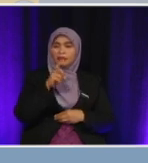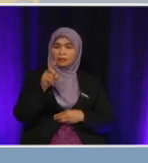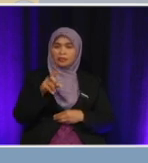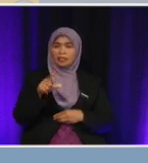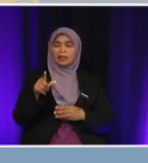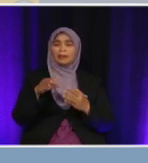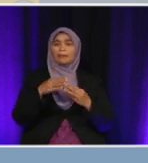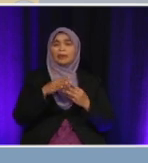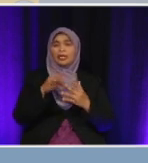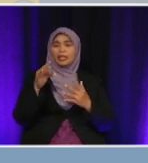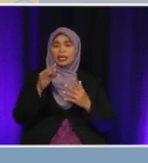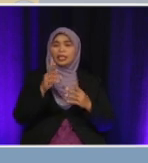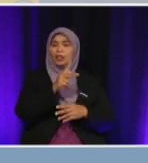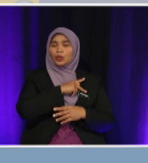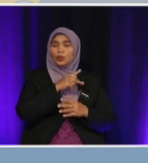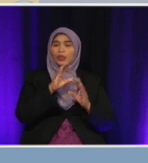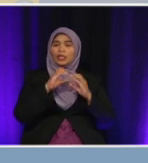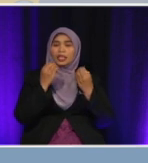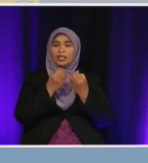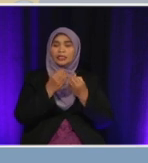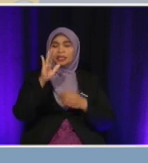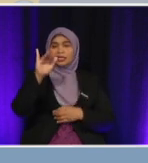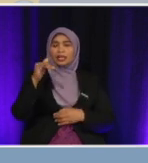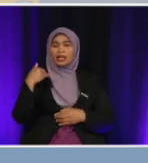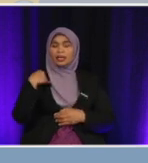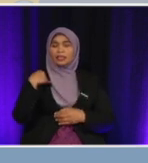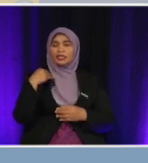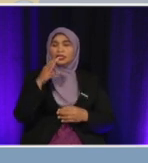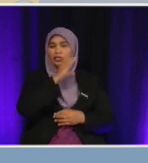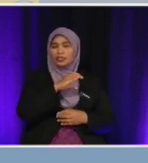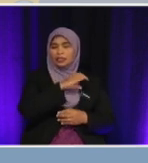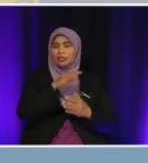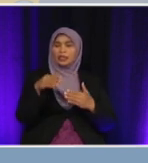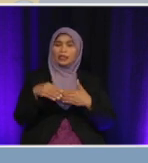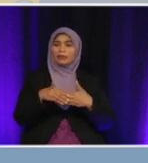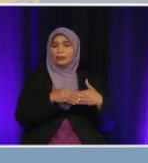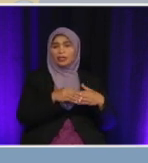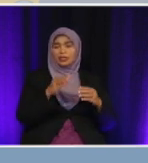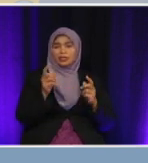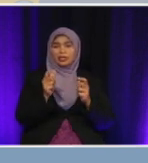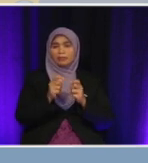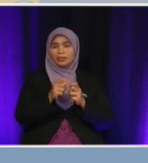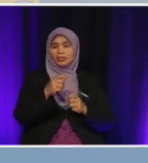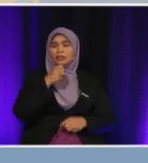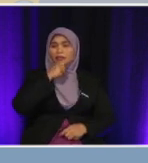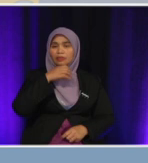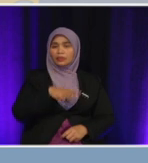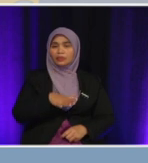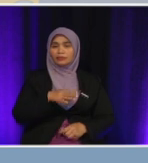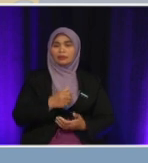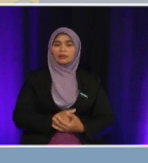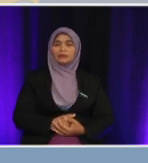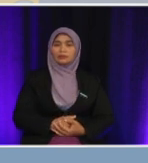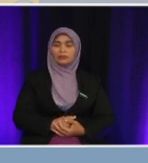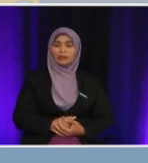memilih Ketua kelas yang mempunyai izin kepemimpinan sebagai Rasul Masya Allah Oke Tania